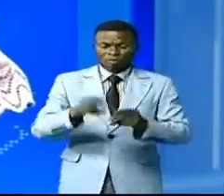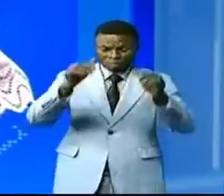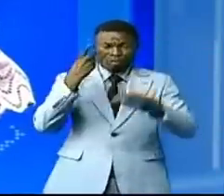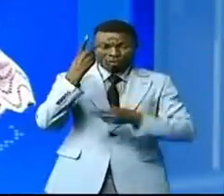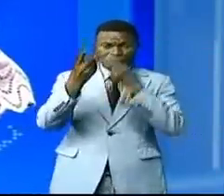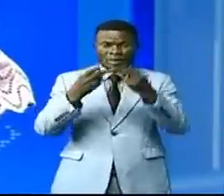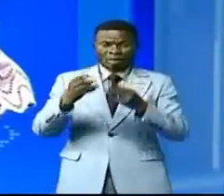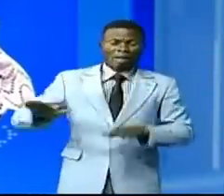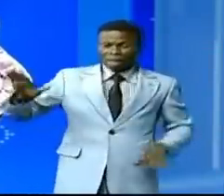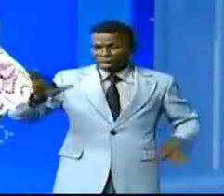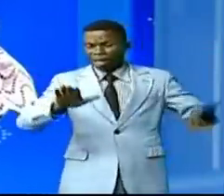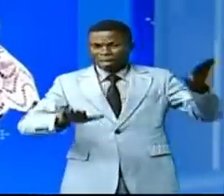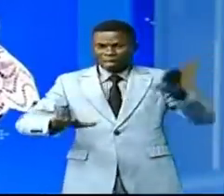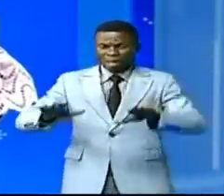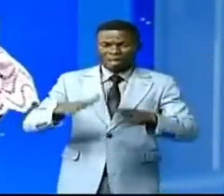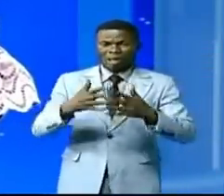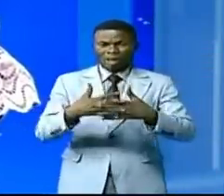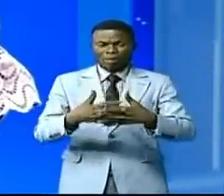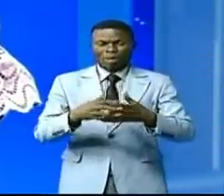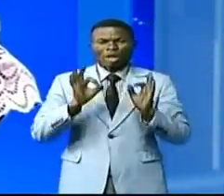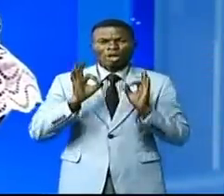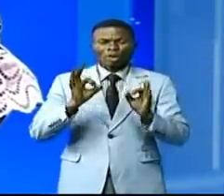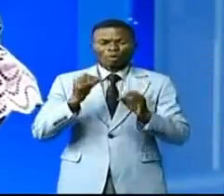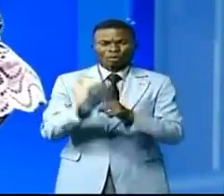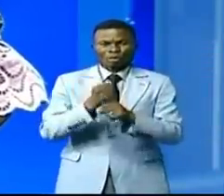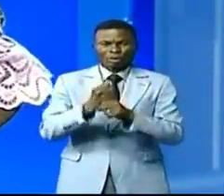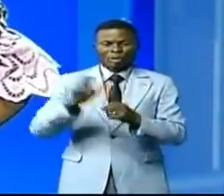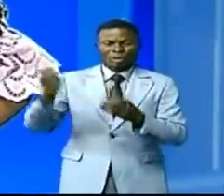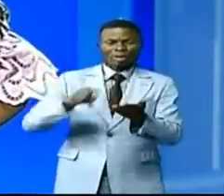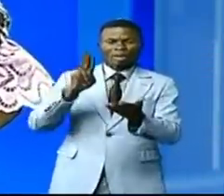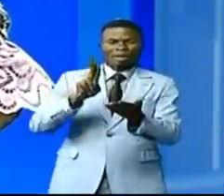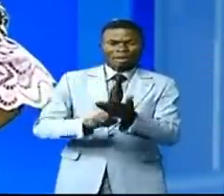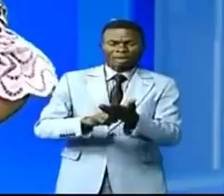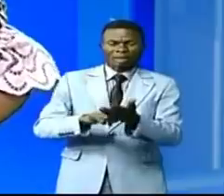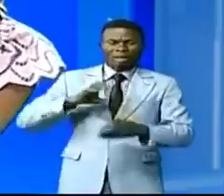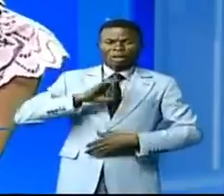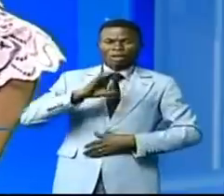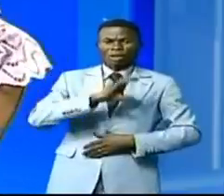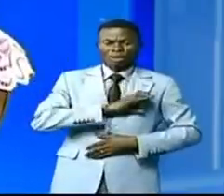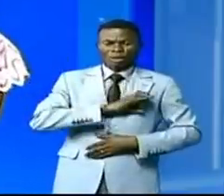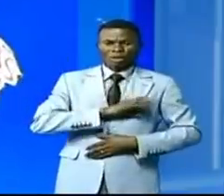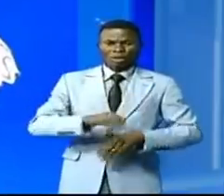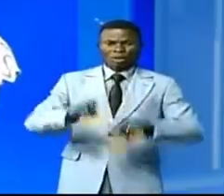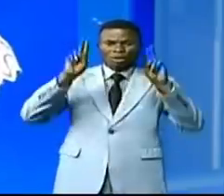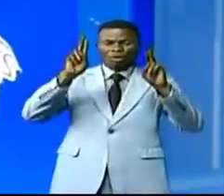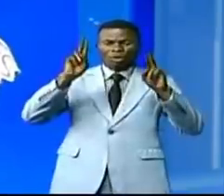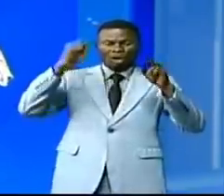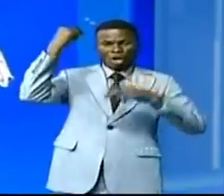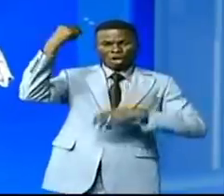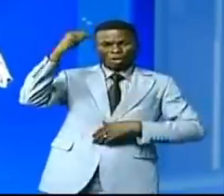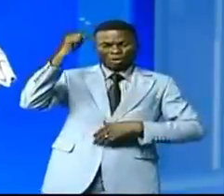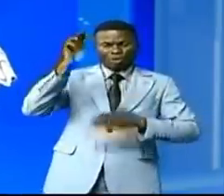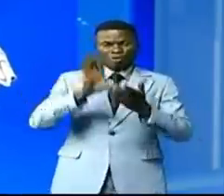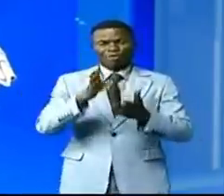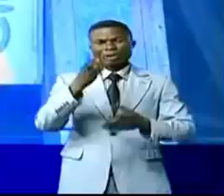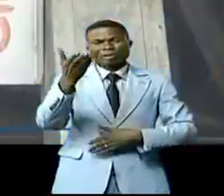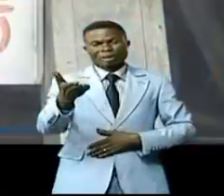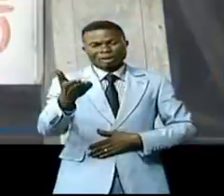l'Antélé, doté de nouveaux matériels de travail, ce dont porte la signature du comité Jésus Noël Cheke. Bobo Samba,